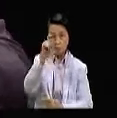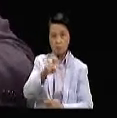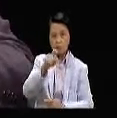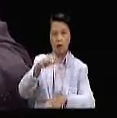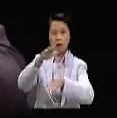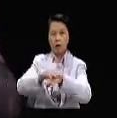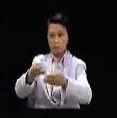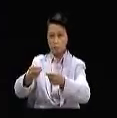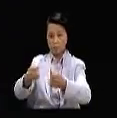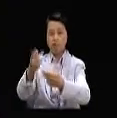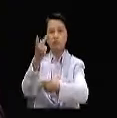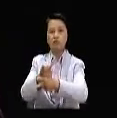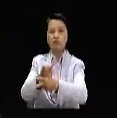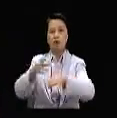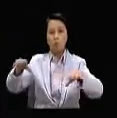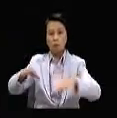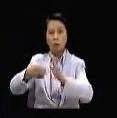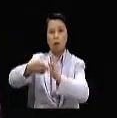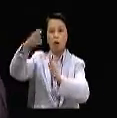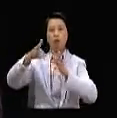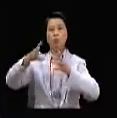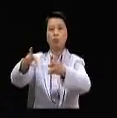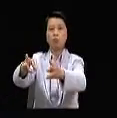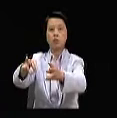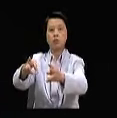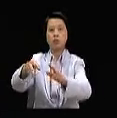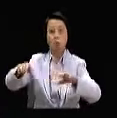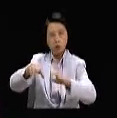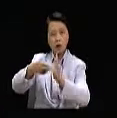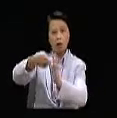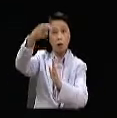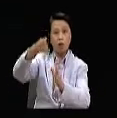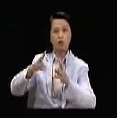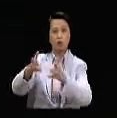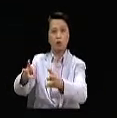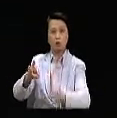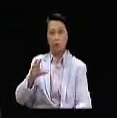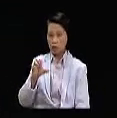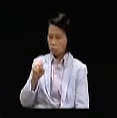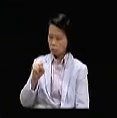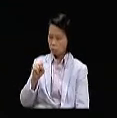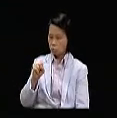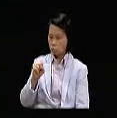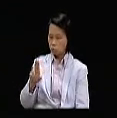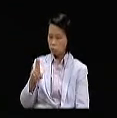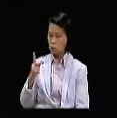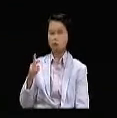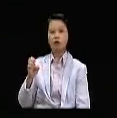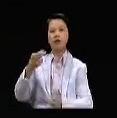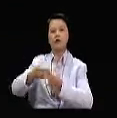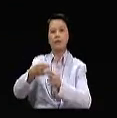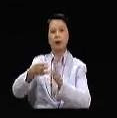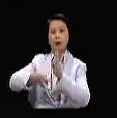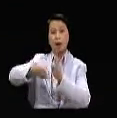diatas tanah kita simpan untuk dibuat luboyo untuk dibawa Hawaii kyase hahaha eh